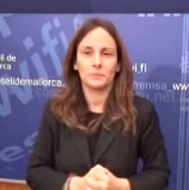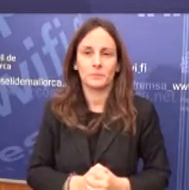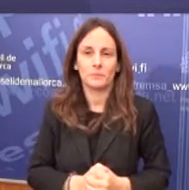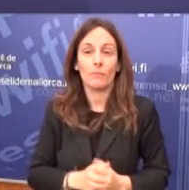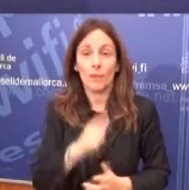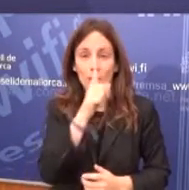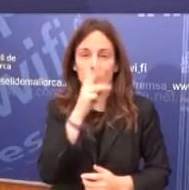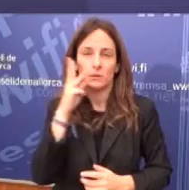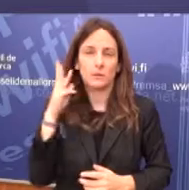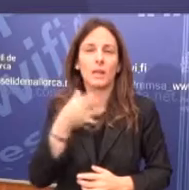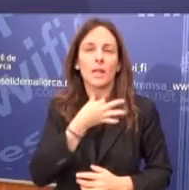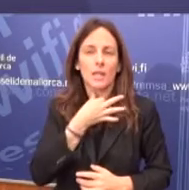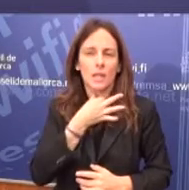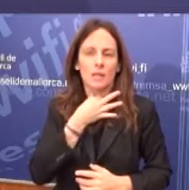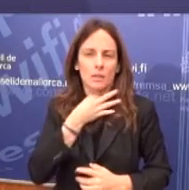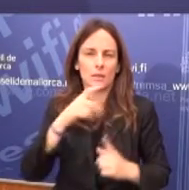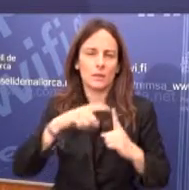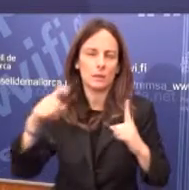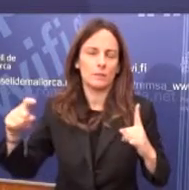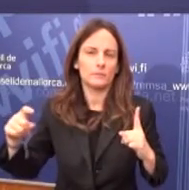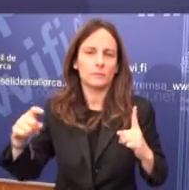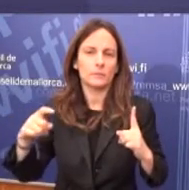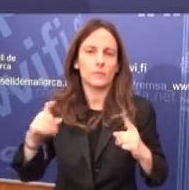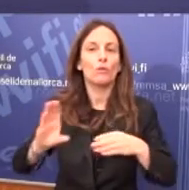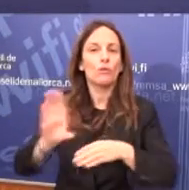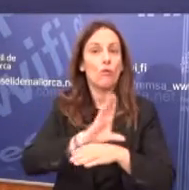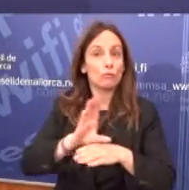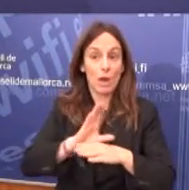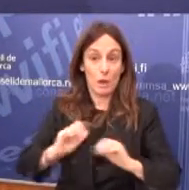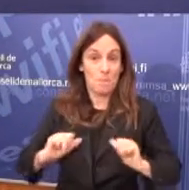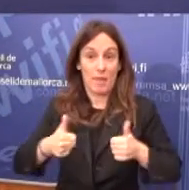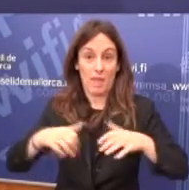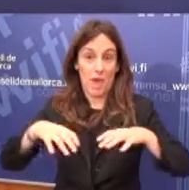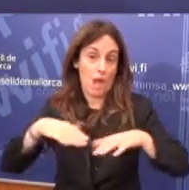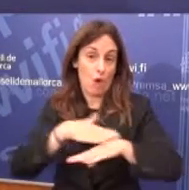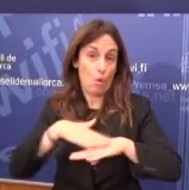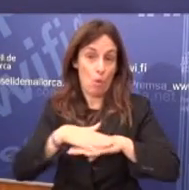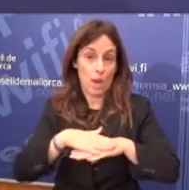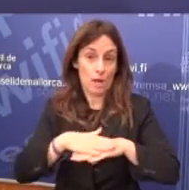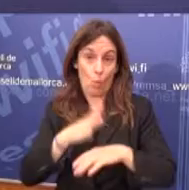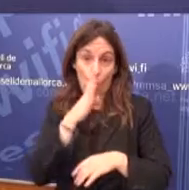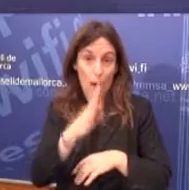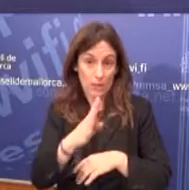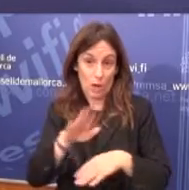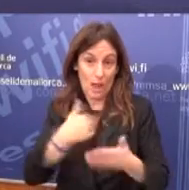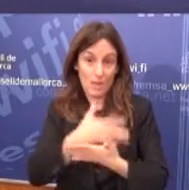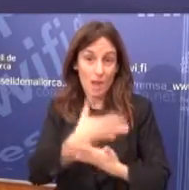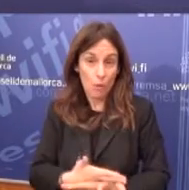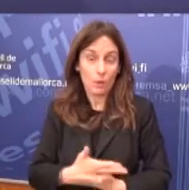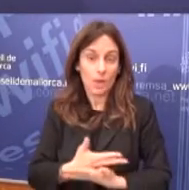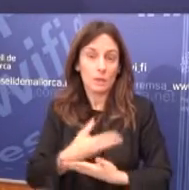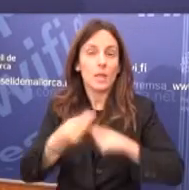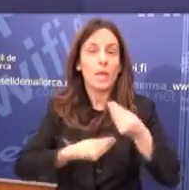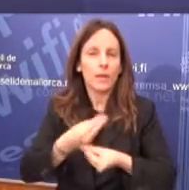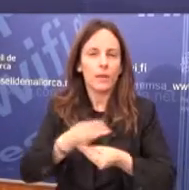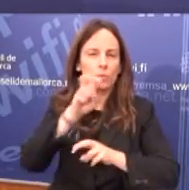En la crisi que hem patit aquests darrers anys, des del Consell hem optat, des del principi de la legislatura, per